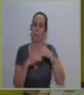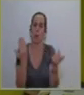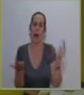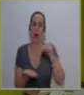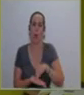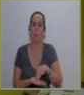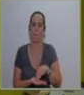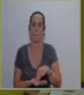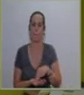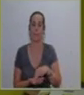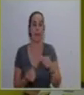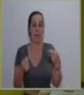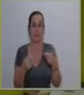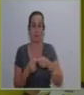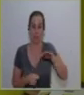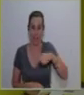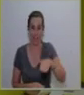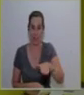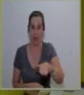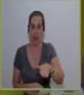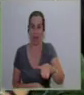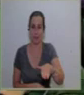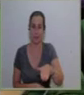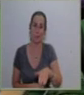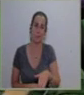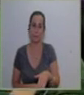בבוקר. ולגבי הגלישה,